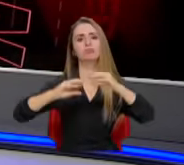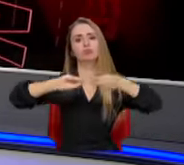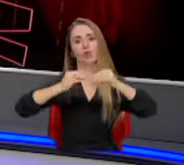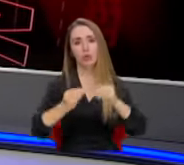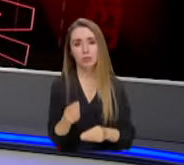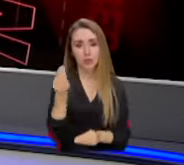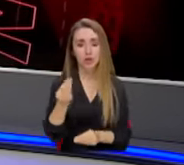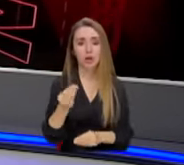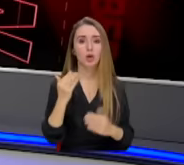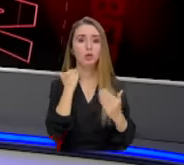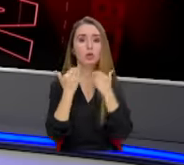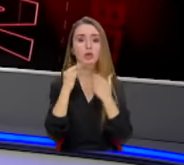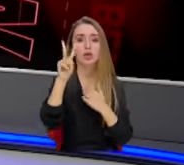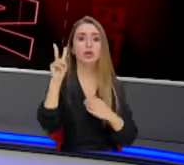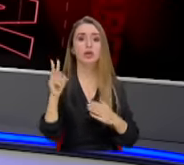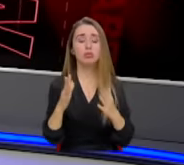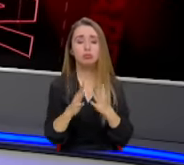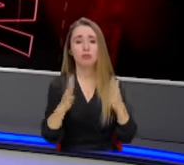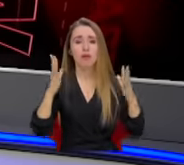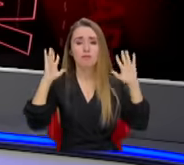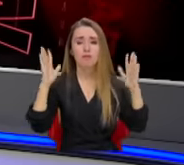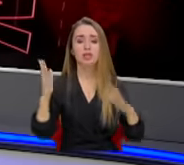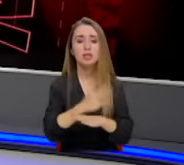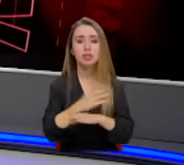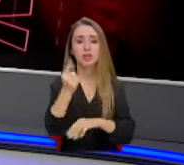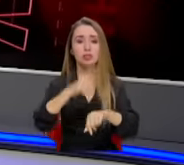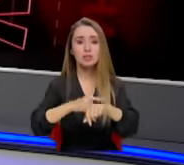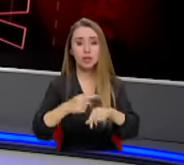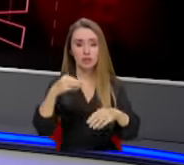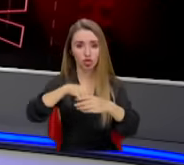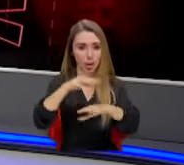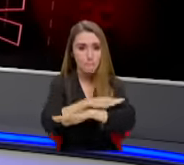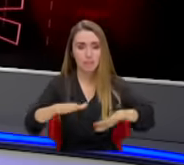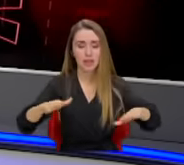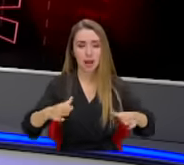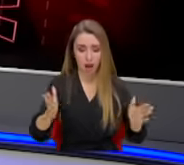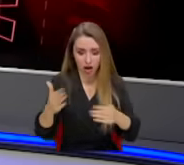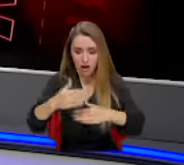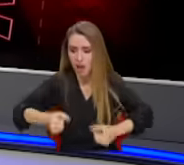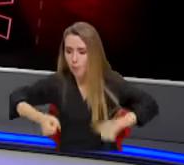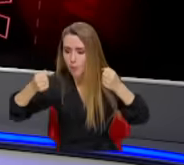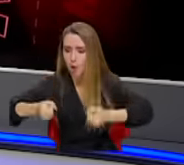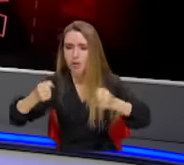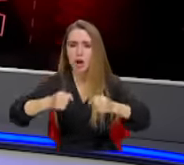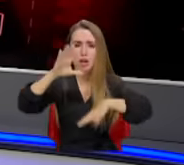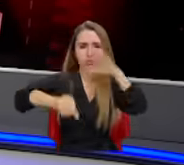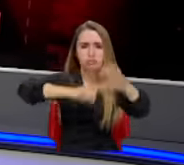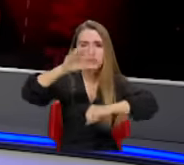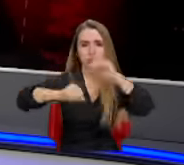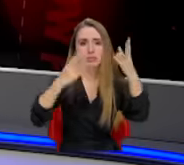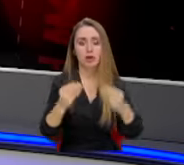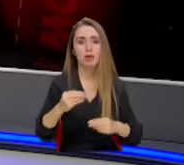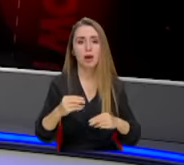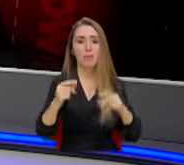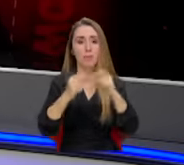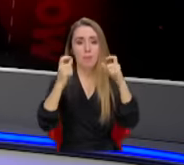buldu. Yozgat'ta iki kamyon dolusu sebze yarım saat içinde tükendi. Kasalar, poşetler kapış kapış gitti.